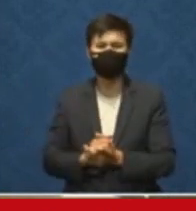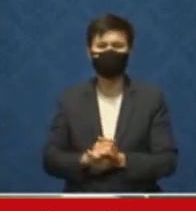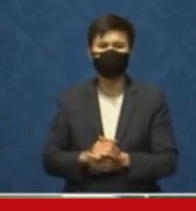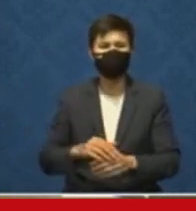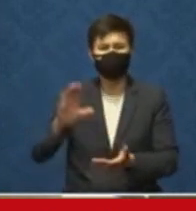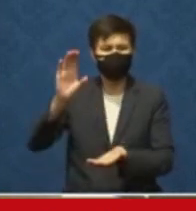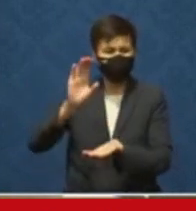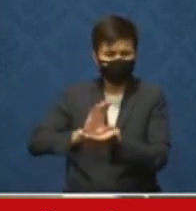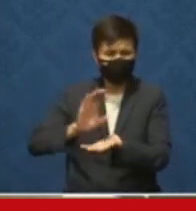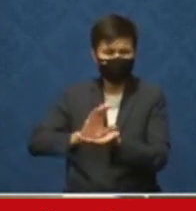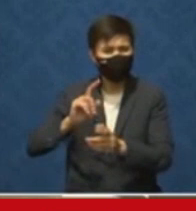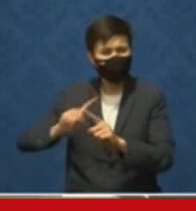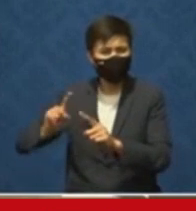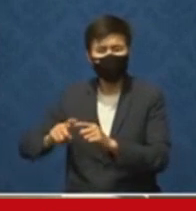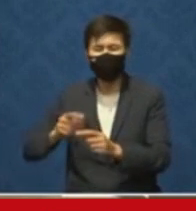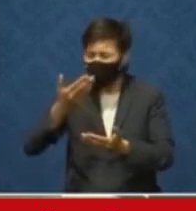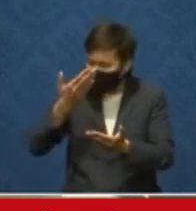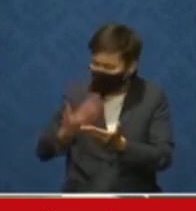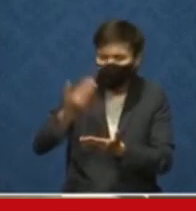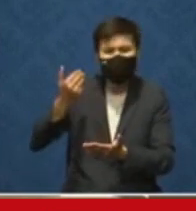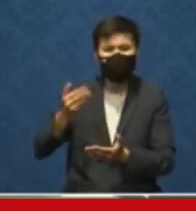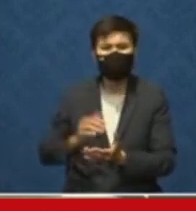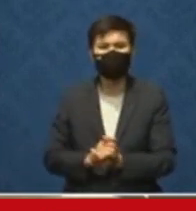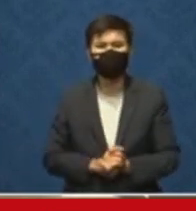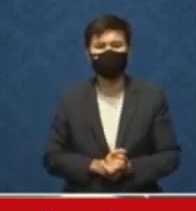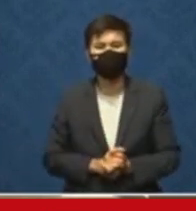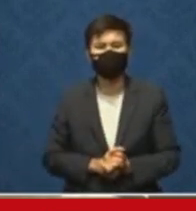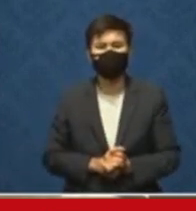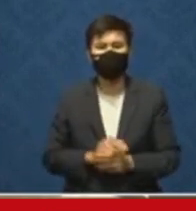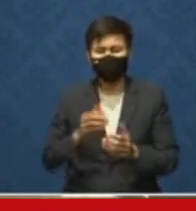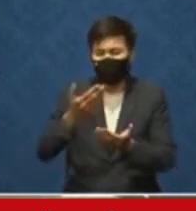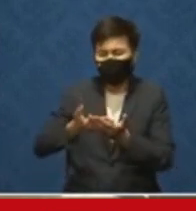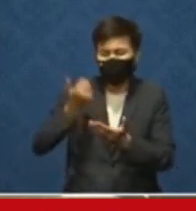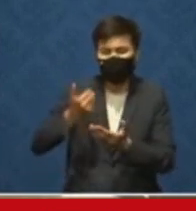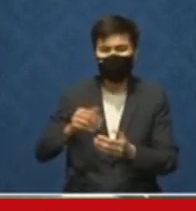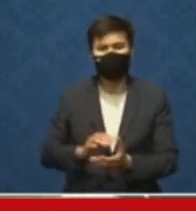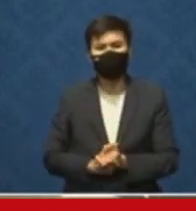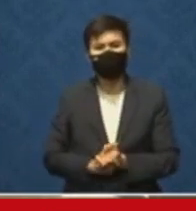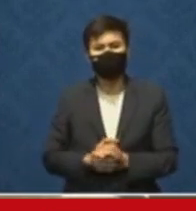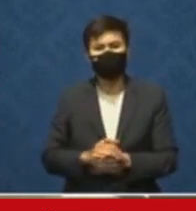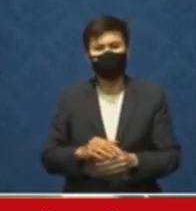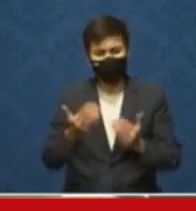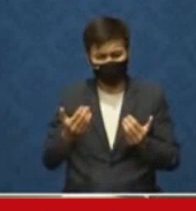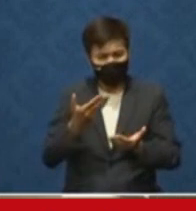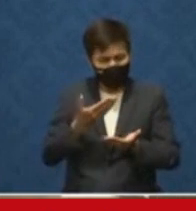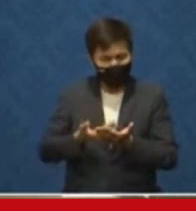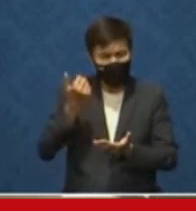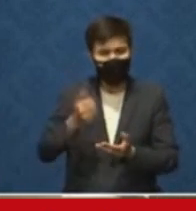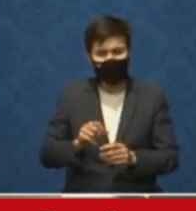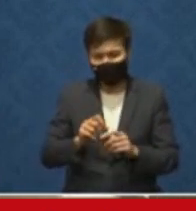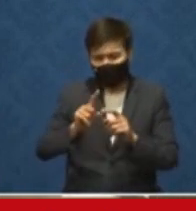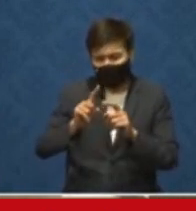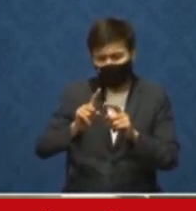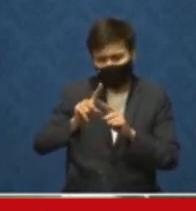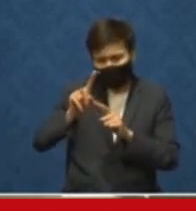ไฟฟ้าที่ท่านต้องให้ชาวบ้านแบกรับภาระรับผิดชอบคือถุงใหญ่ทั้งนั้นแล้วส่วนใหญ่เหล่านี้นี่ร่ำรวย